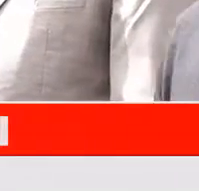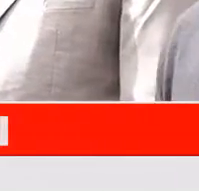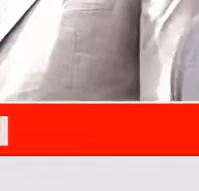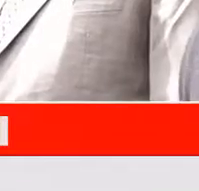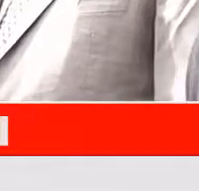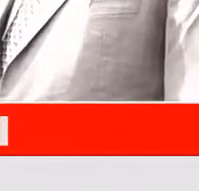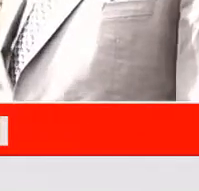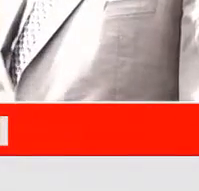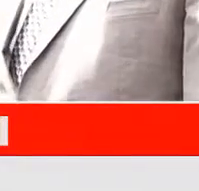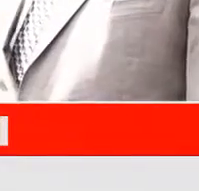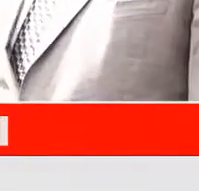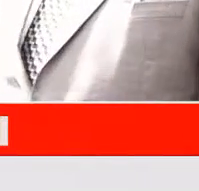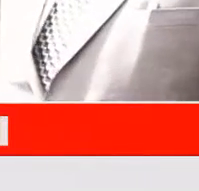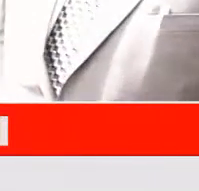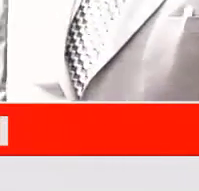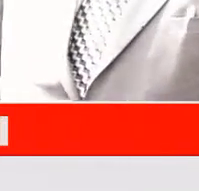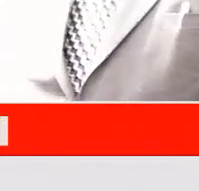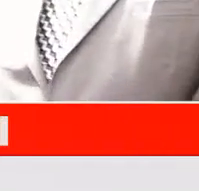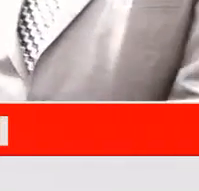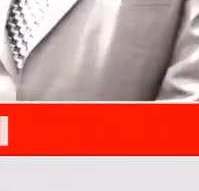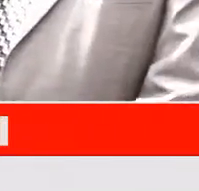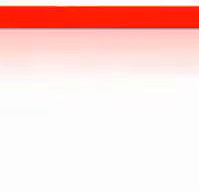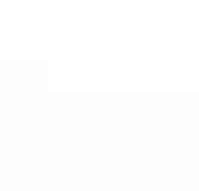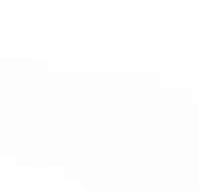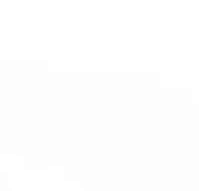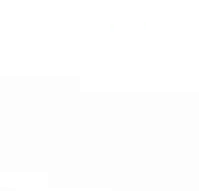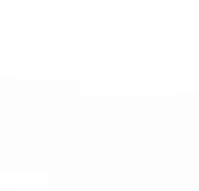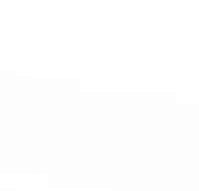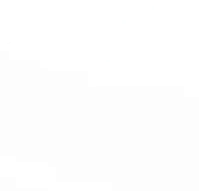Serikali yaandaa mikakati ya kuboresha mitaa duni.